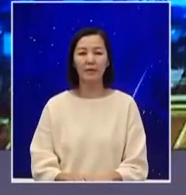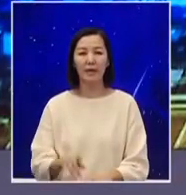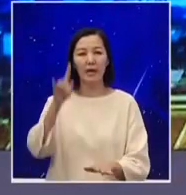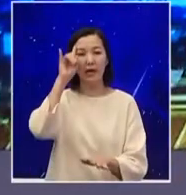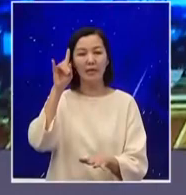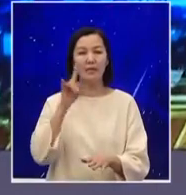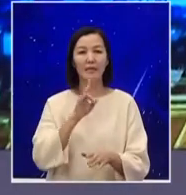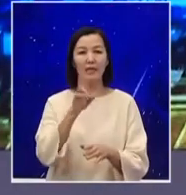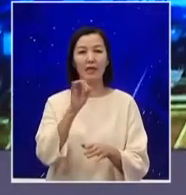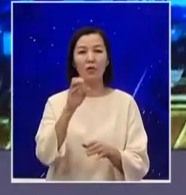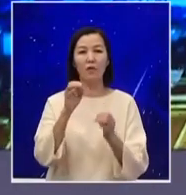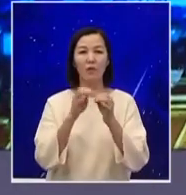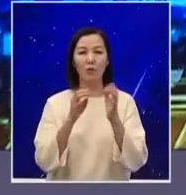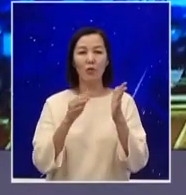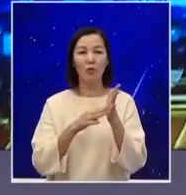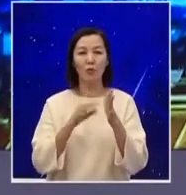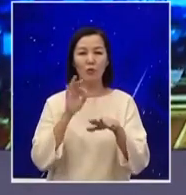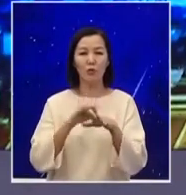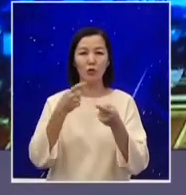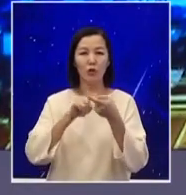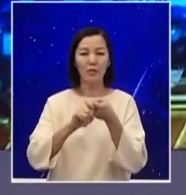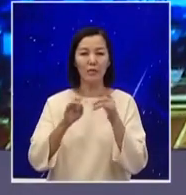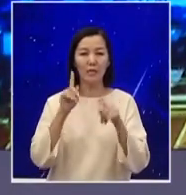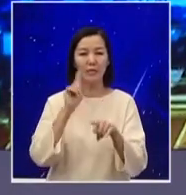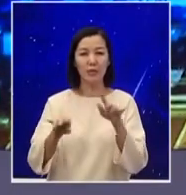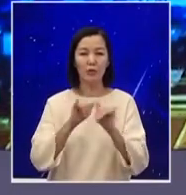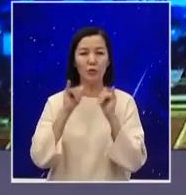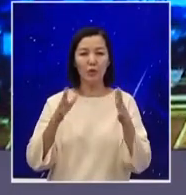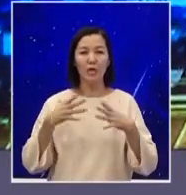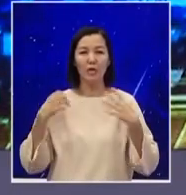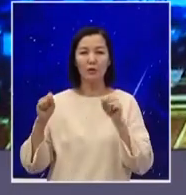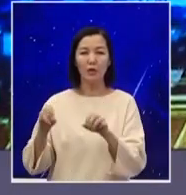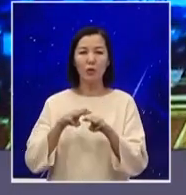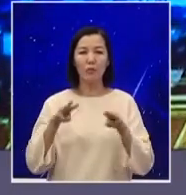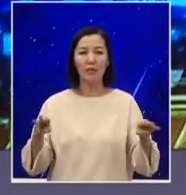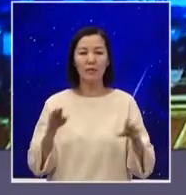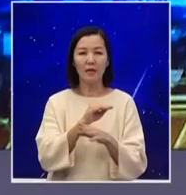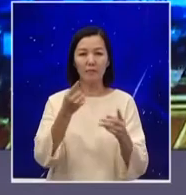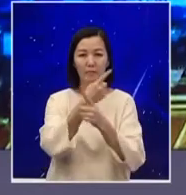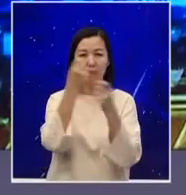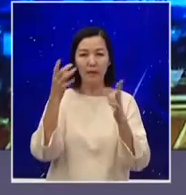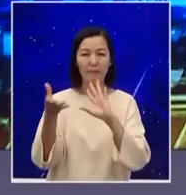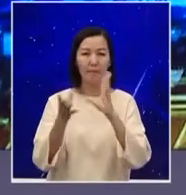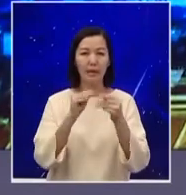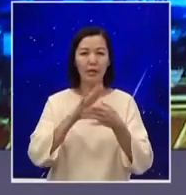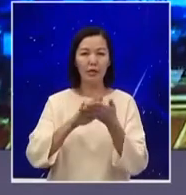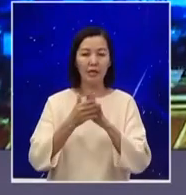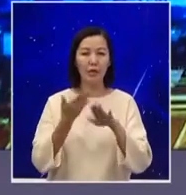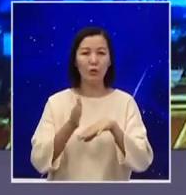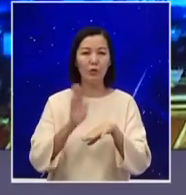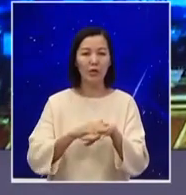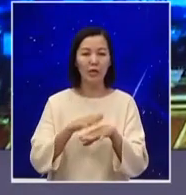Елімізде COVID-19-ды жұқтырғандар саны күрт өсіп барады. Денсаулық сақтау министрлігінің ресми мәліметінше барлық өңірде эпидахуал